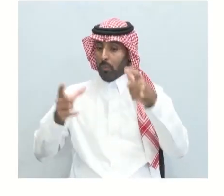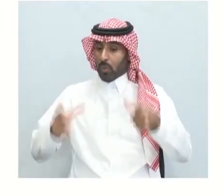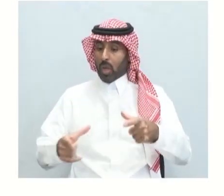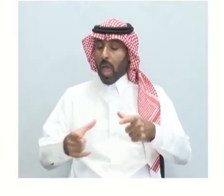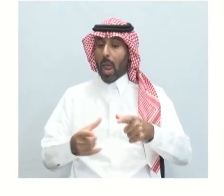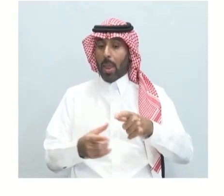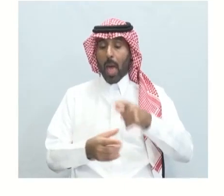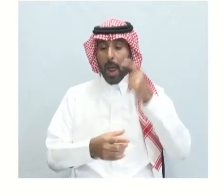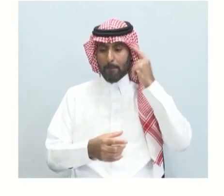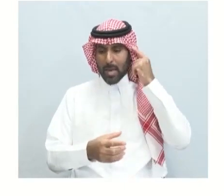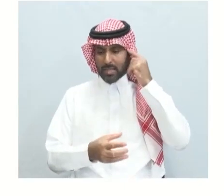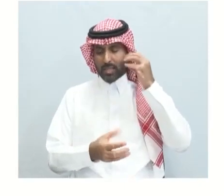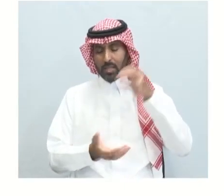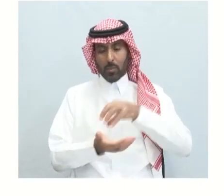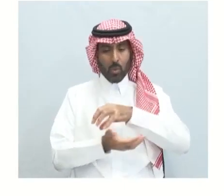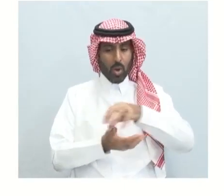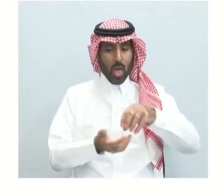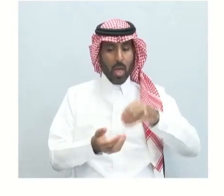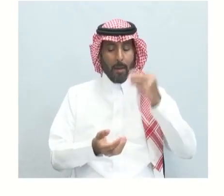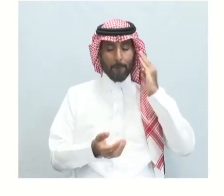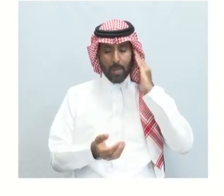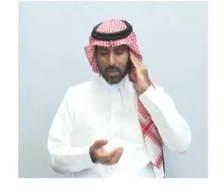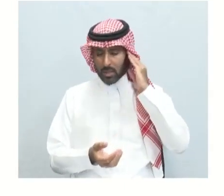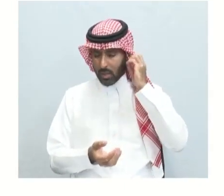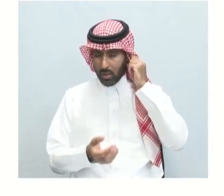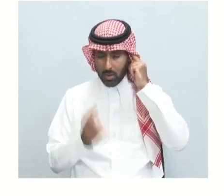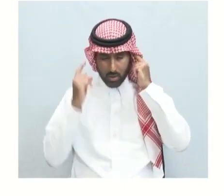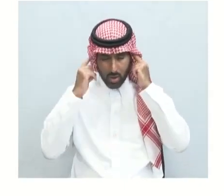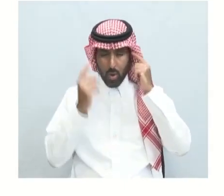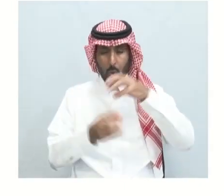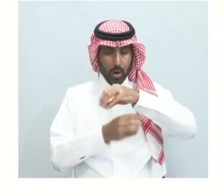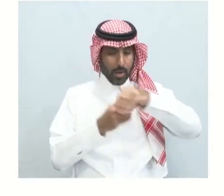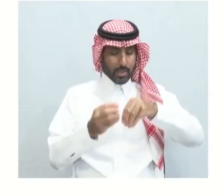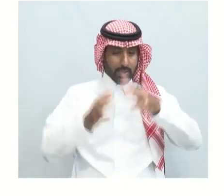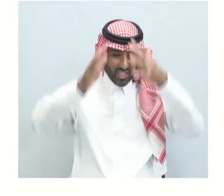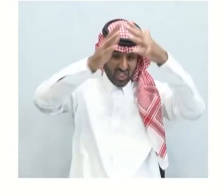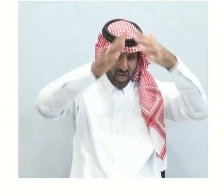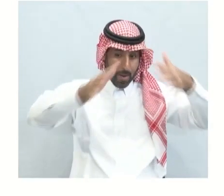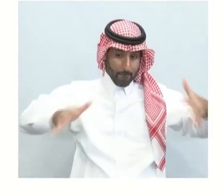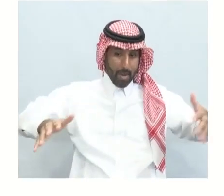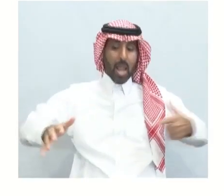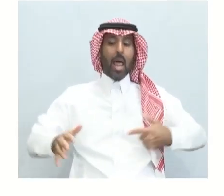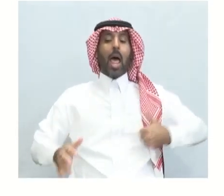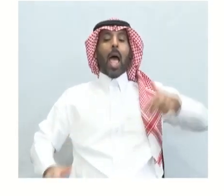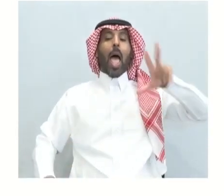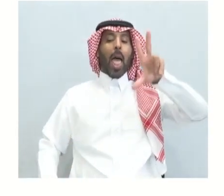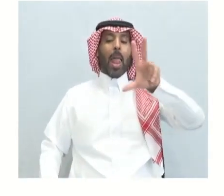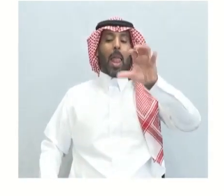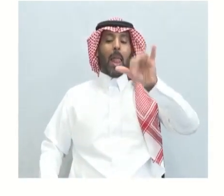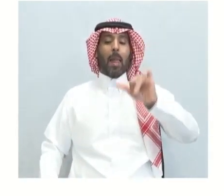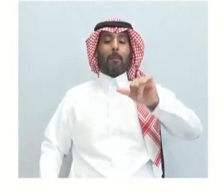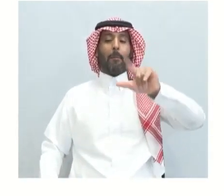و وتحديدا جبل الملساء الذي ثار سنه 654 للهجره